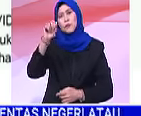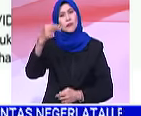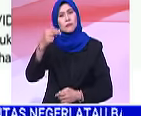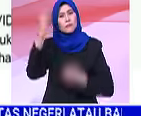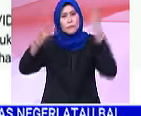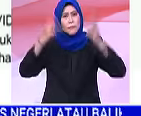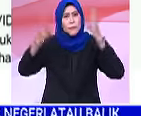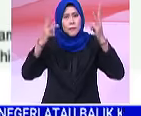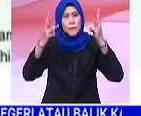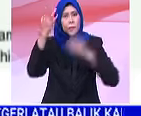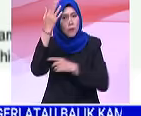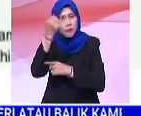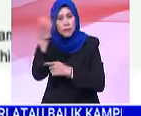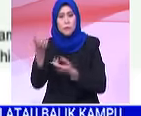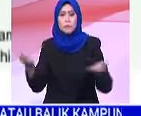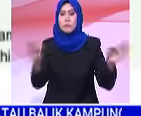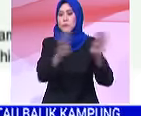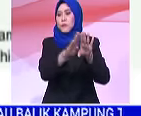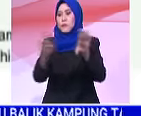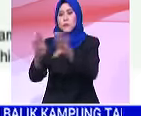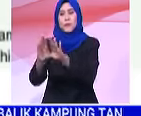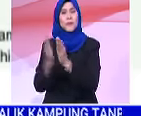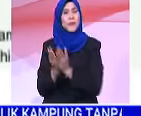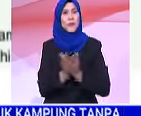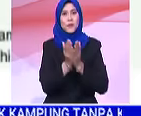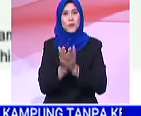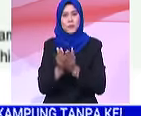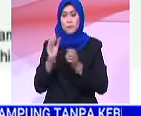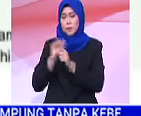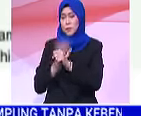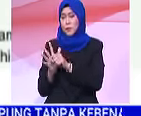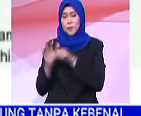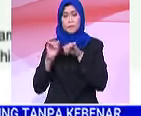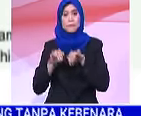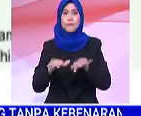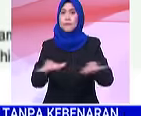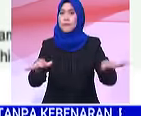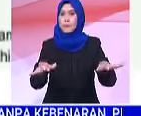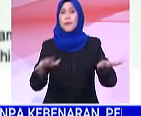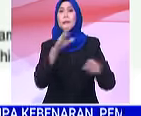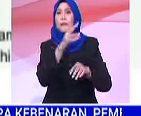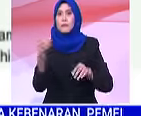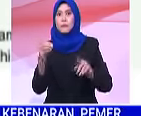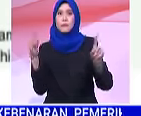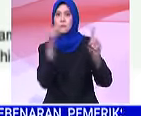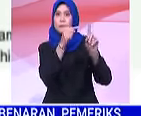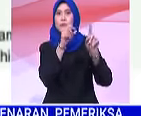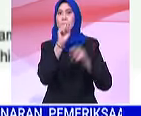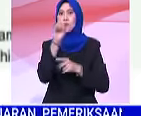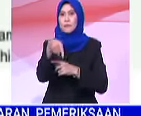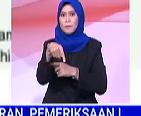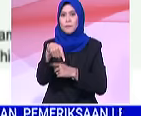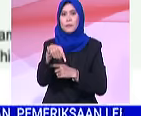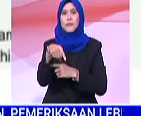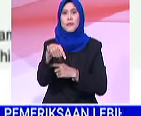kebimbangan mengenai laporan penutupan beberapa sekolah akibat penularan wabak itu serta tahap pematuhan prosedur operasi standard SOP